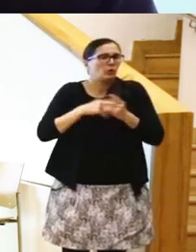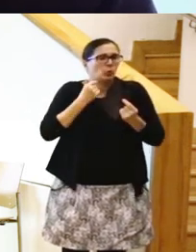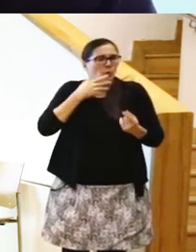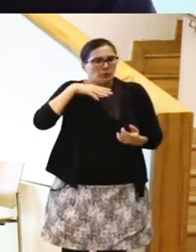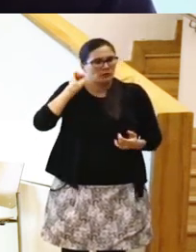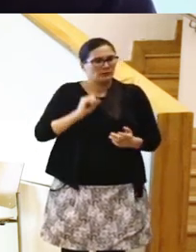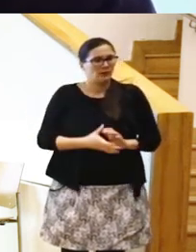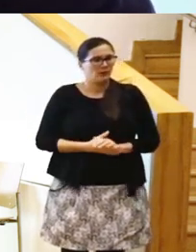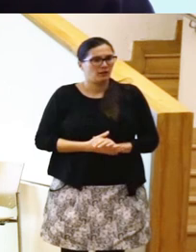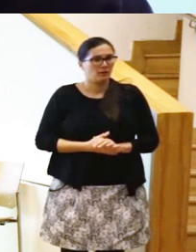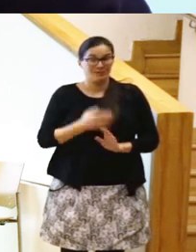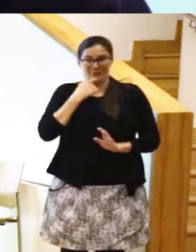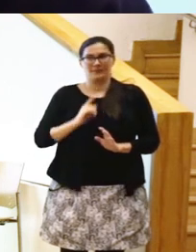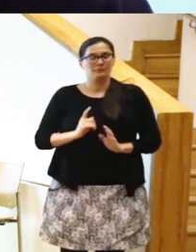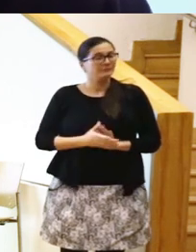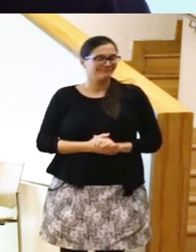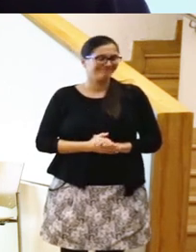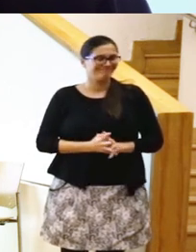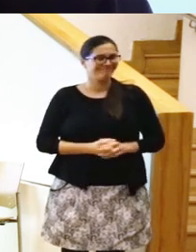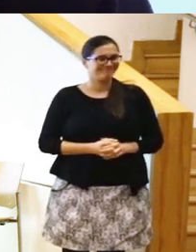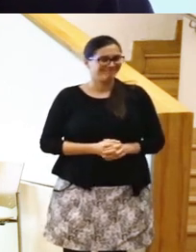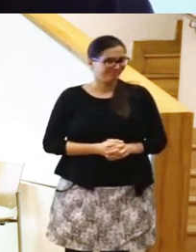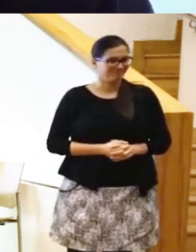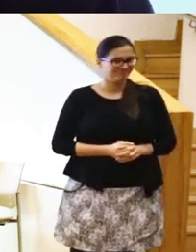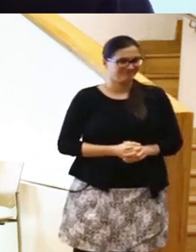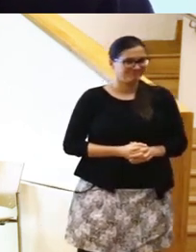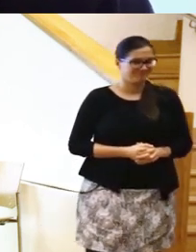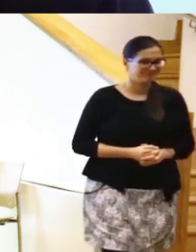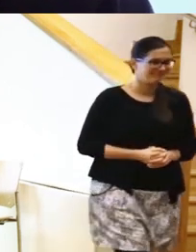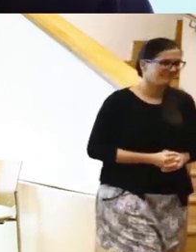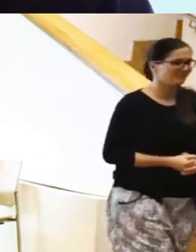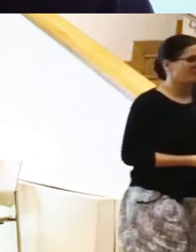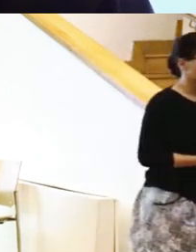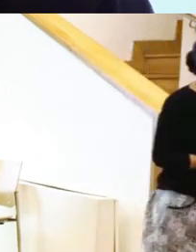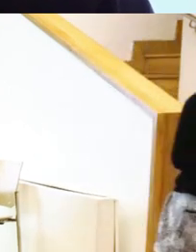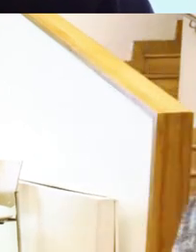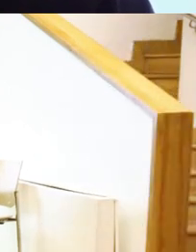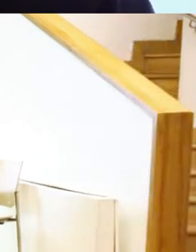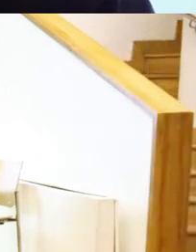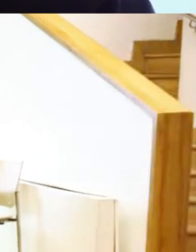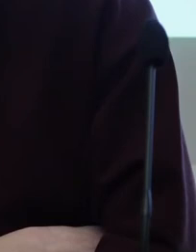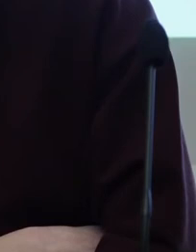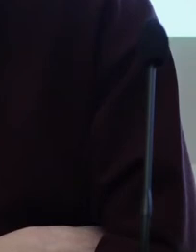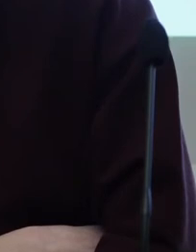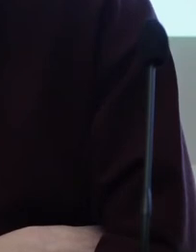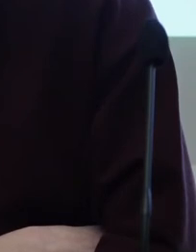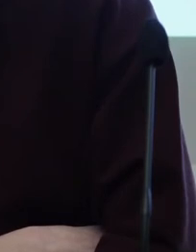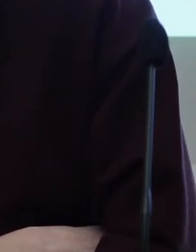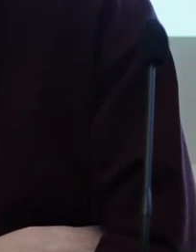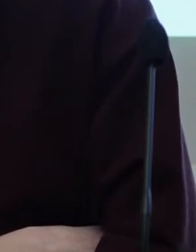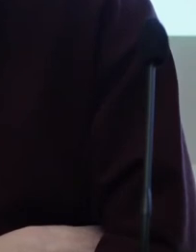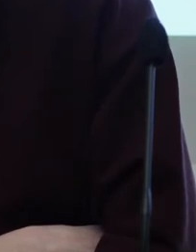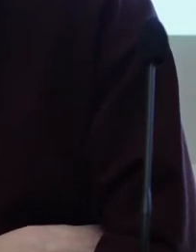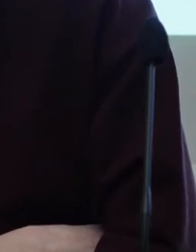ze zdola evidentně přichází ta potřeba toho, to rozpoznání vlastně problému a nějakým způsobem hodnocení